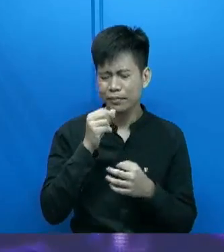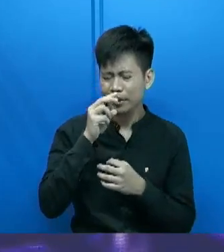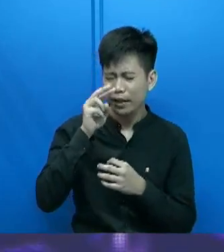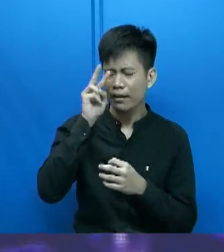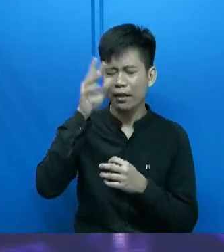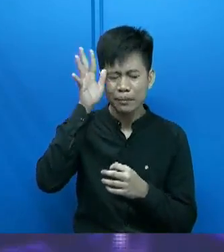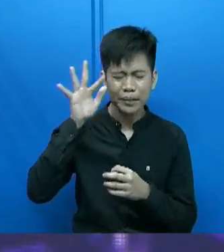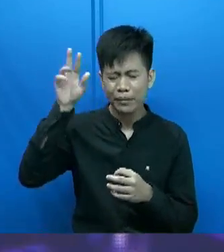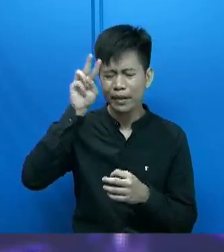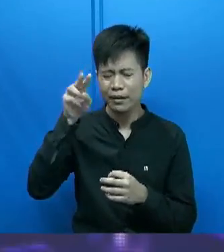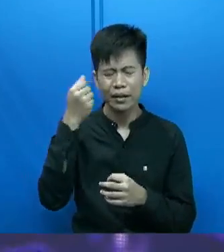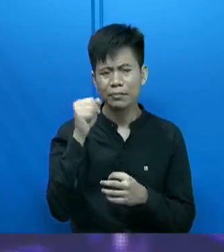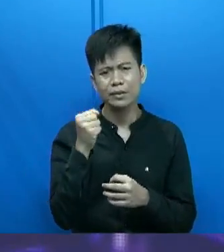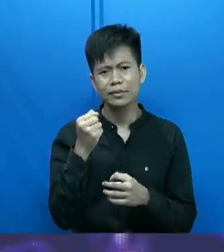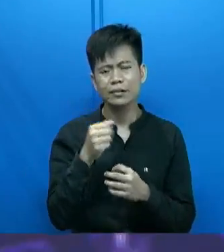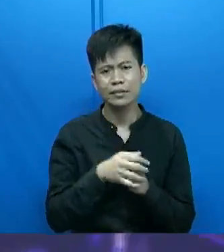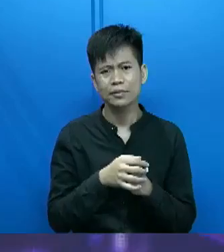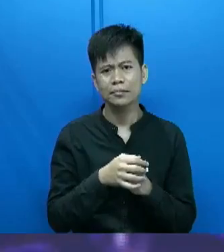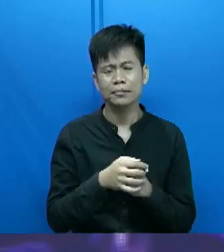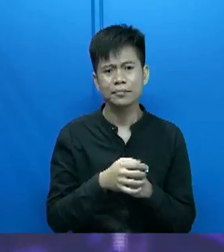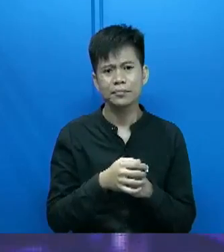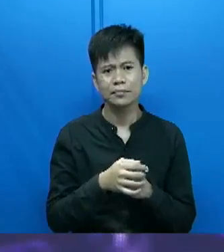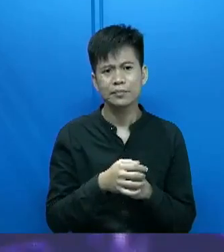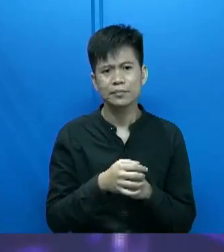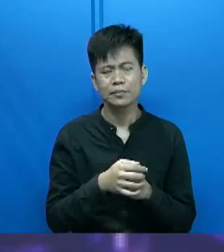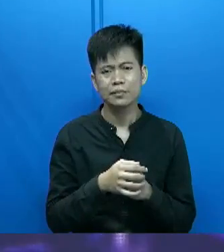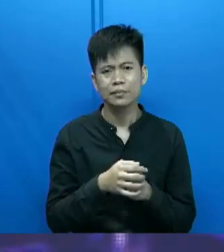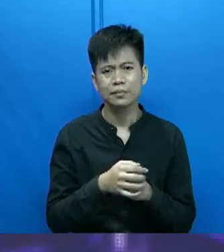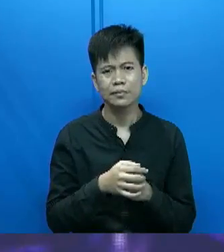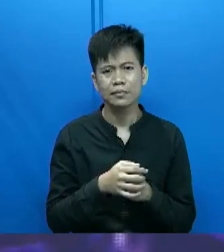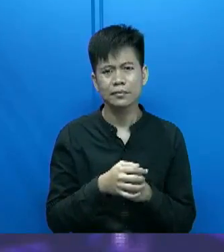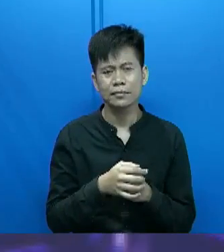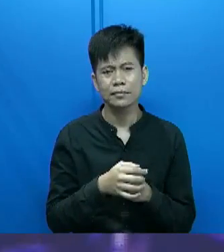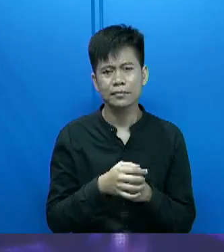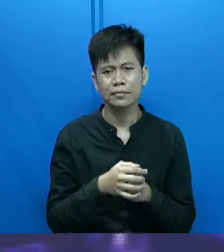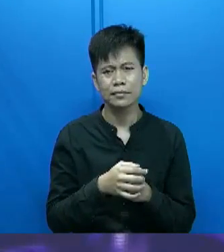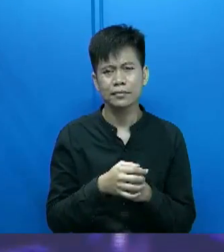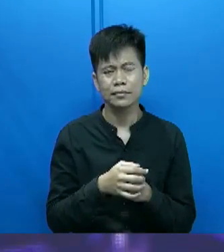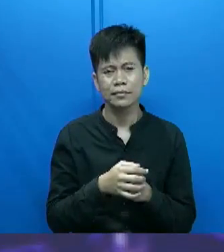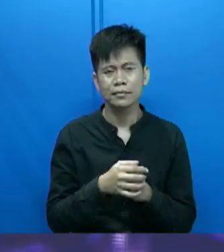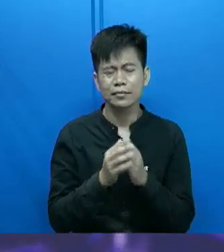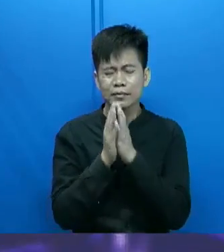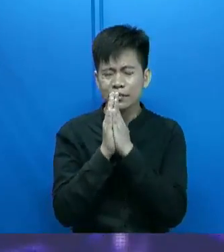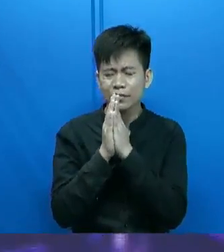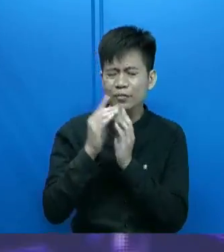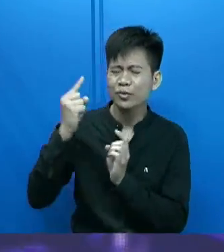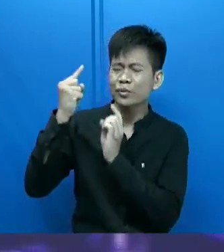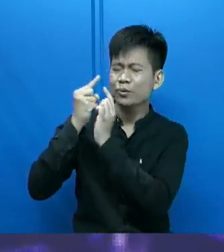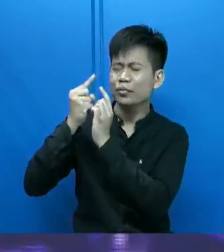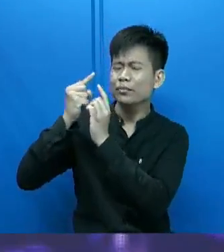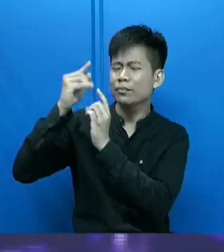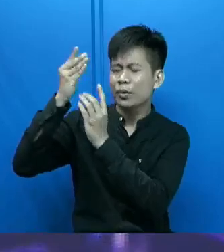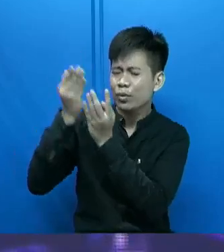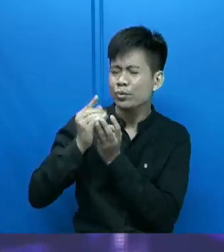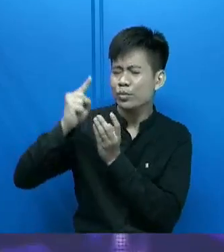alam mimpi. Fala kina ma'ahu fi jannatil firdaus. Maka mohon ya Allah, jumpakan kami dengan